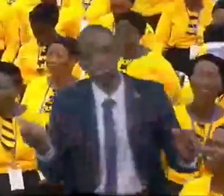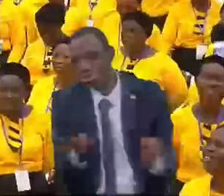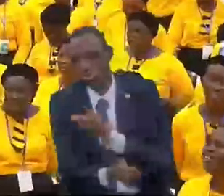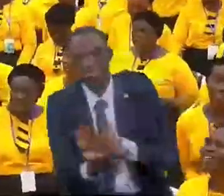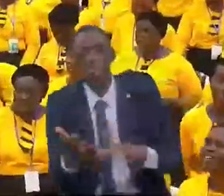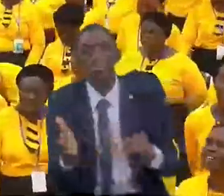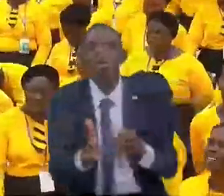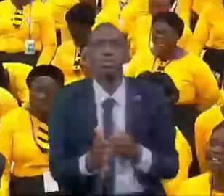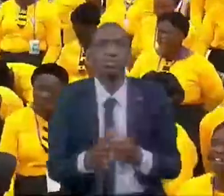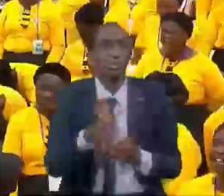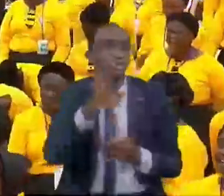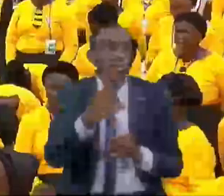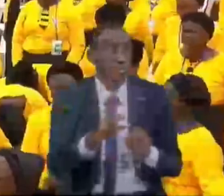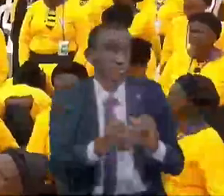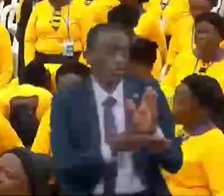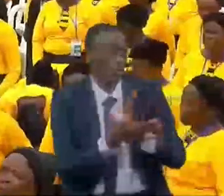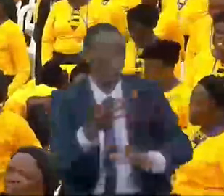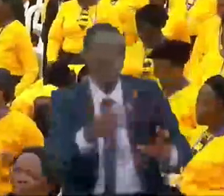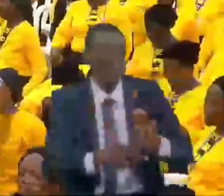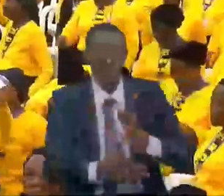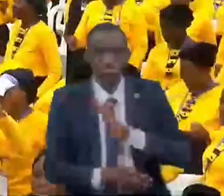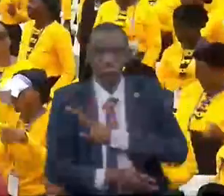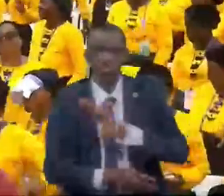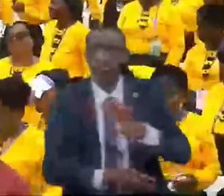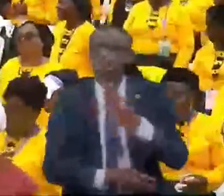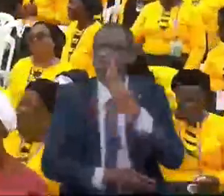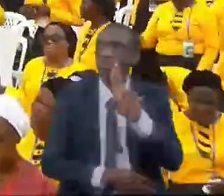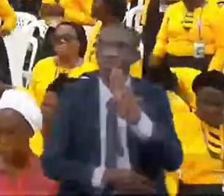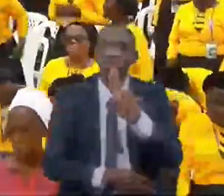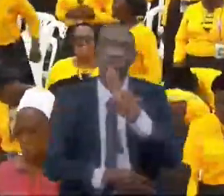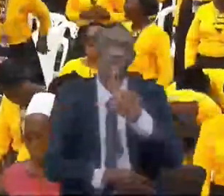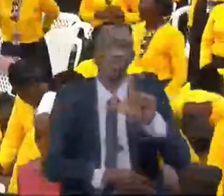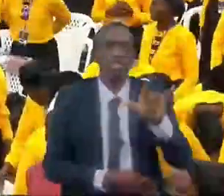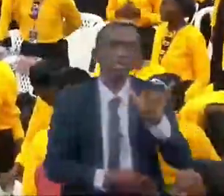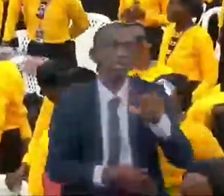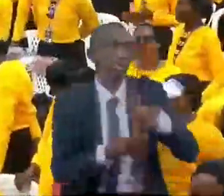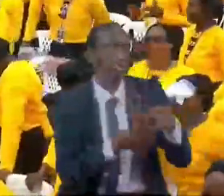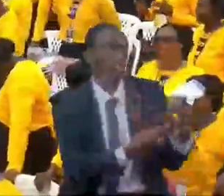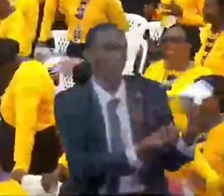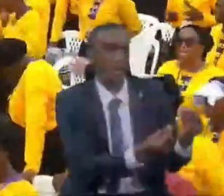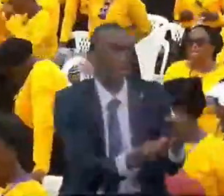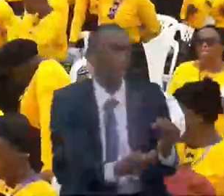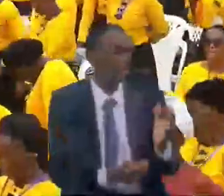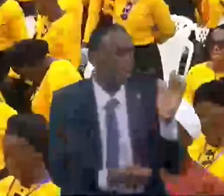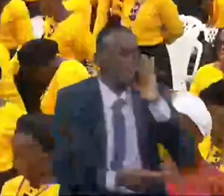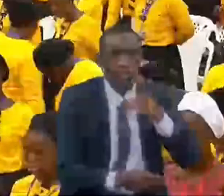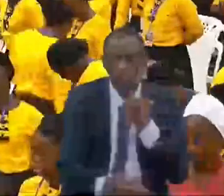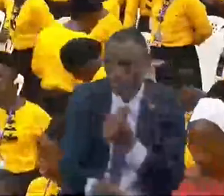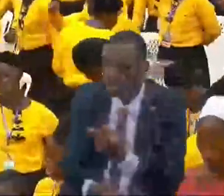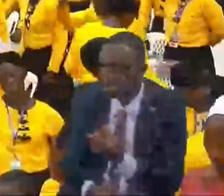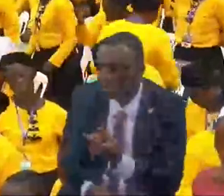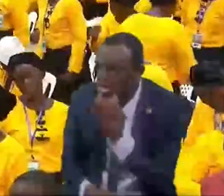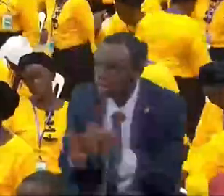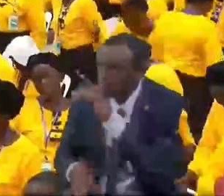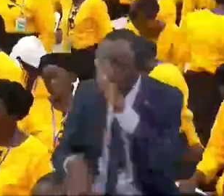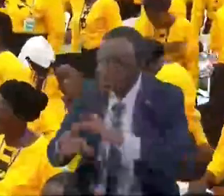et les costauds du pays vont peut-être crier de si tu oses. Salomon n'a pas